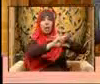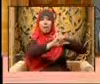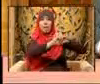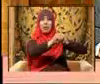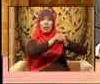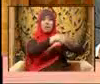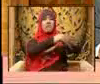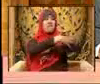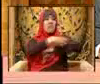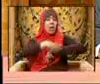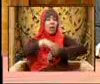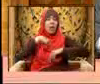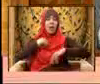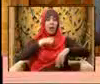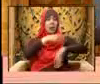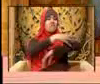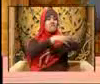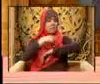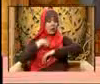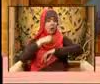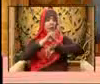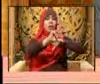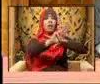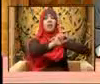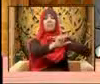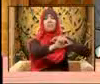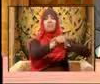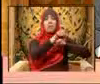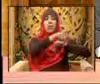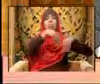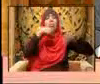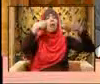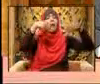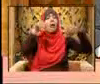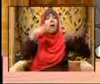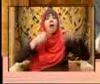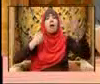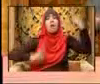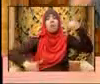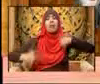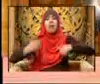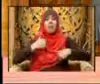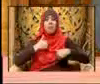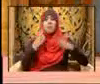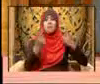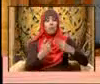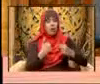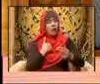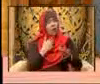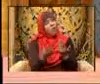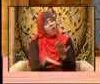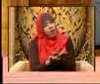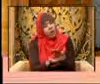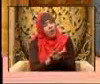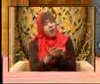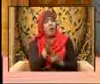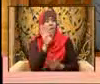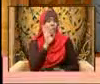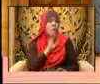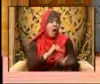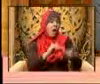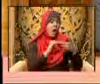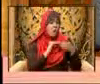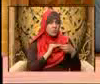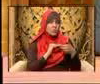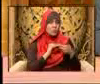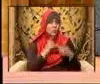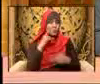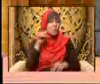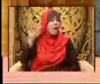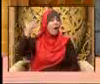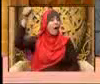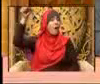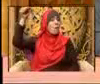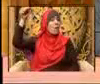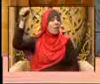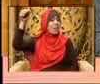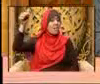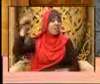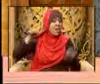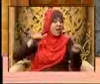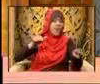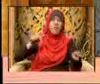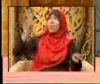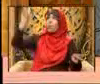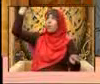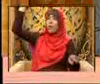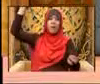وفقير إلى ربه، نعم وعاجز أمام ربه سبحانه وتعالى فيسأله، فأيهما يجد الإنسان نفسه